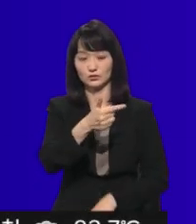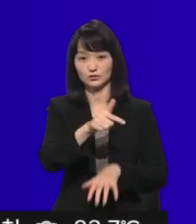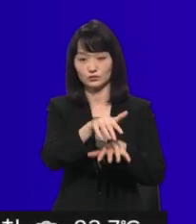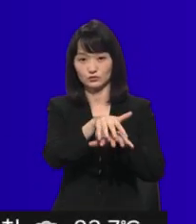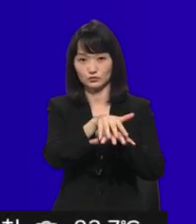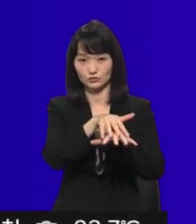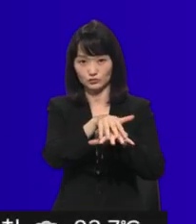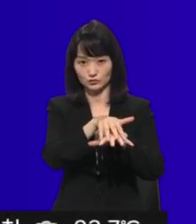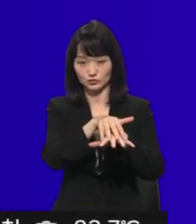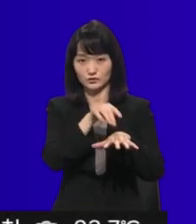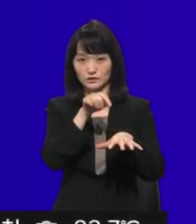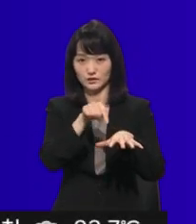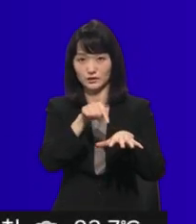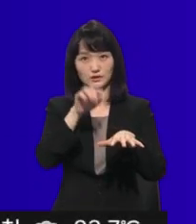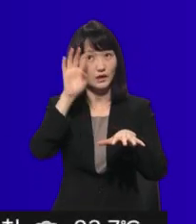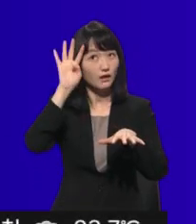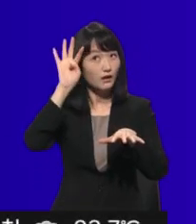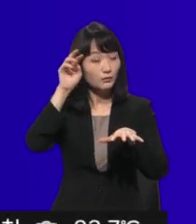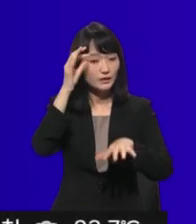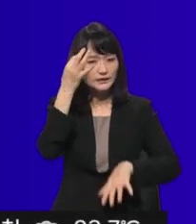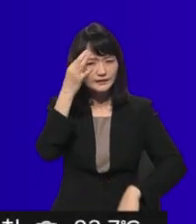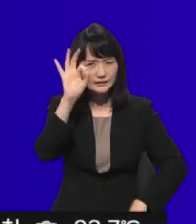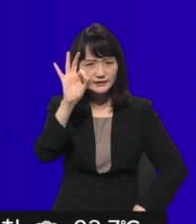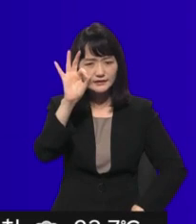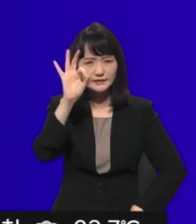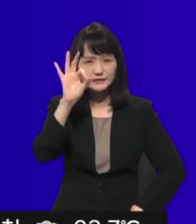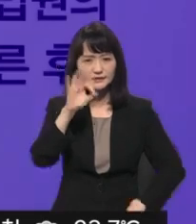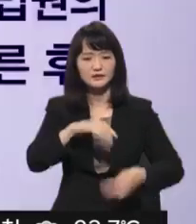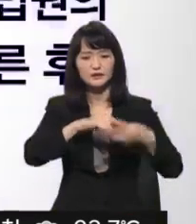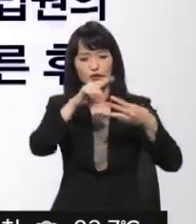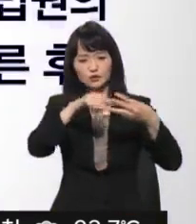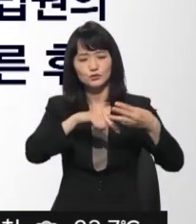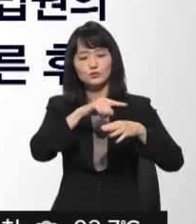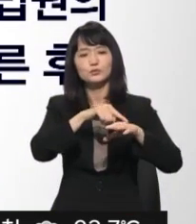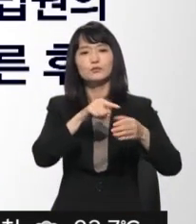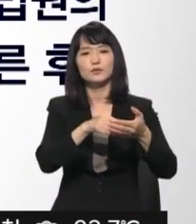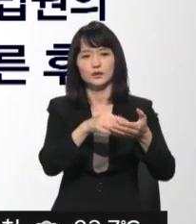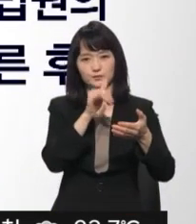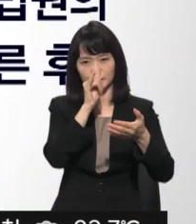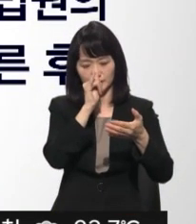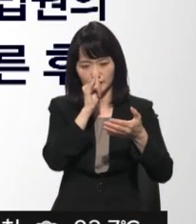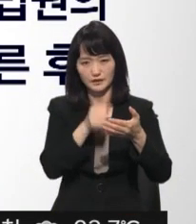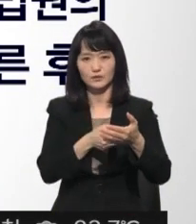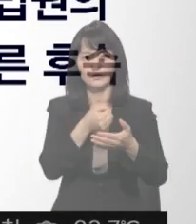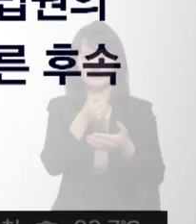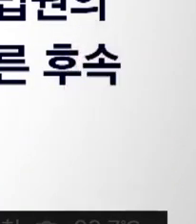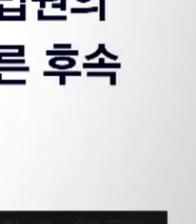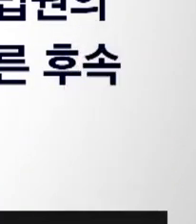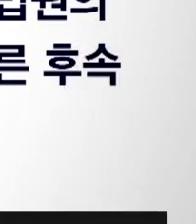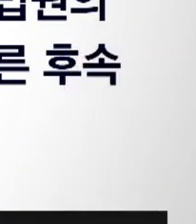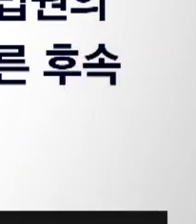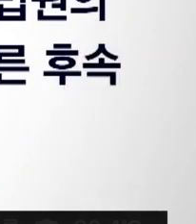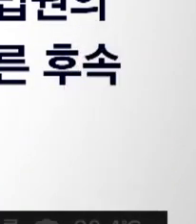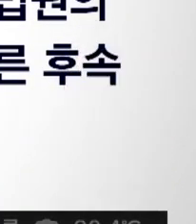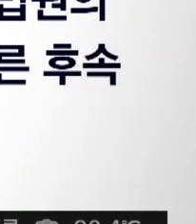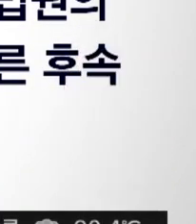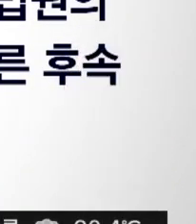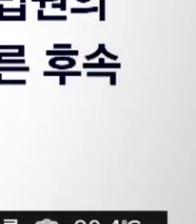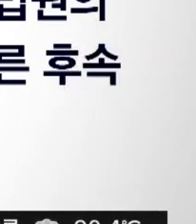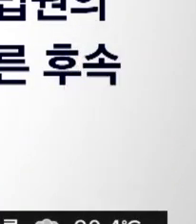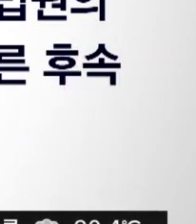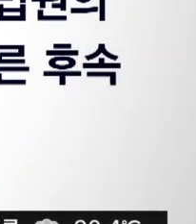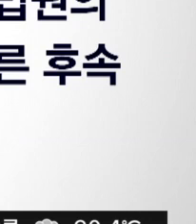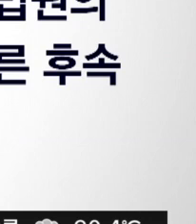당분간 인정하는 데는 결정적으로 윤 심히 있다 라는 분석이 나왔습니다 세계일보 담덕 보는데요 요건과